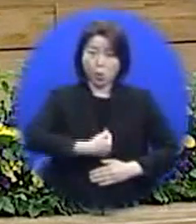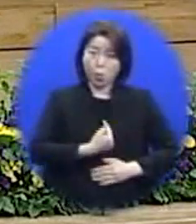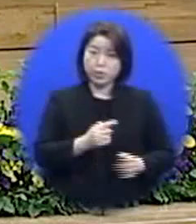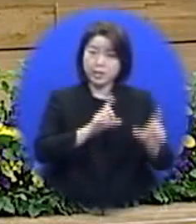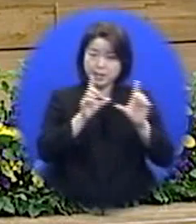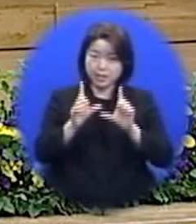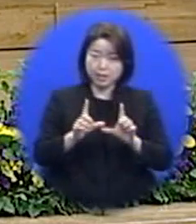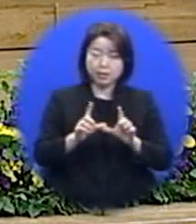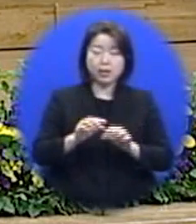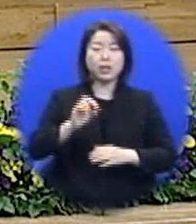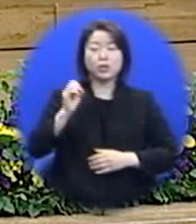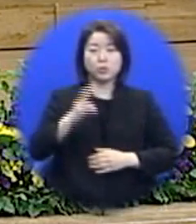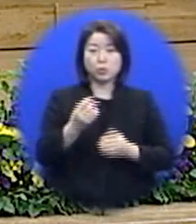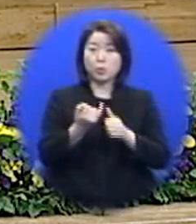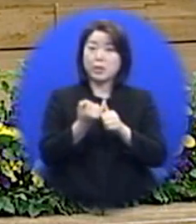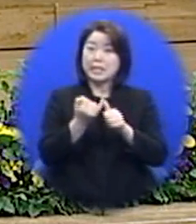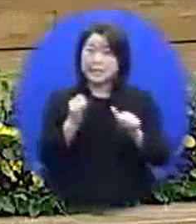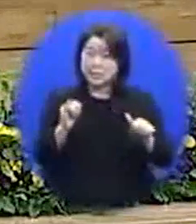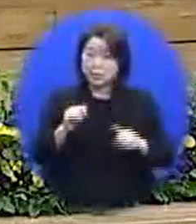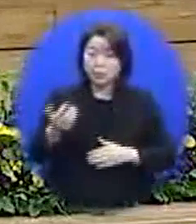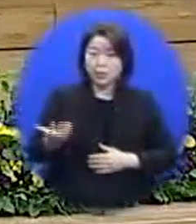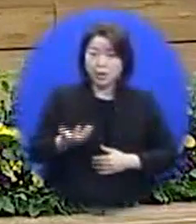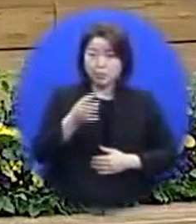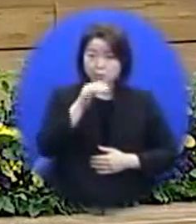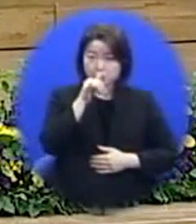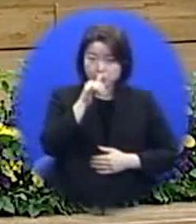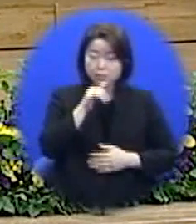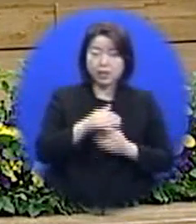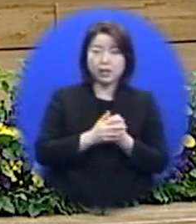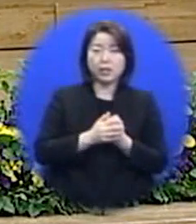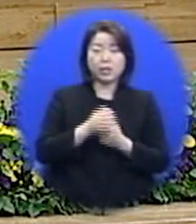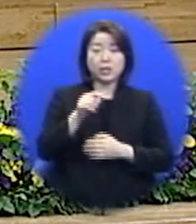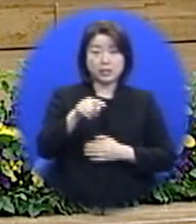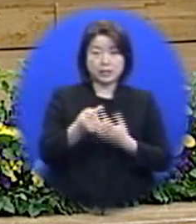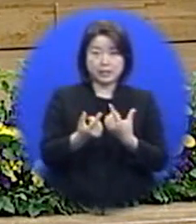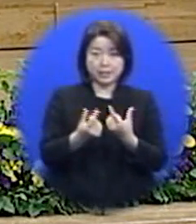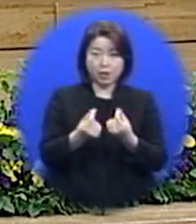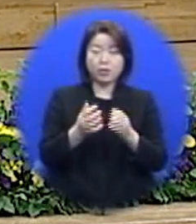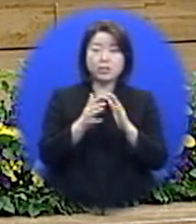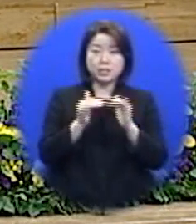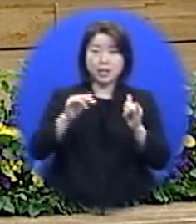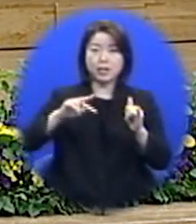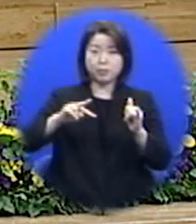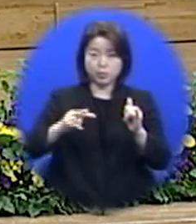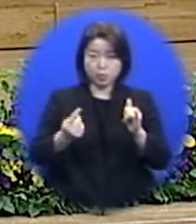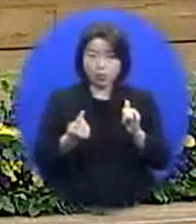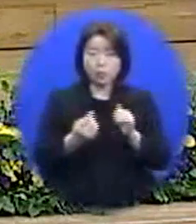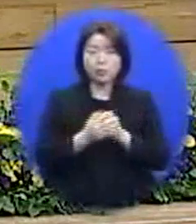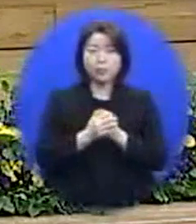사시거나 또는 이혼의 아픔이 있으시거나 그러신 분들도